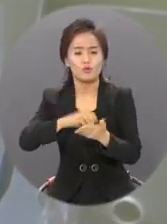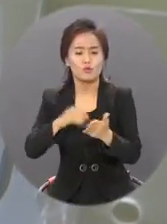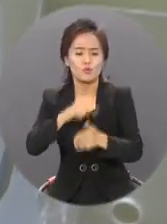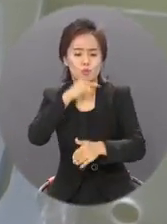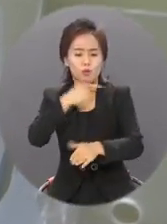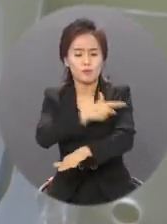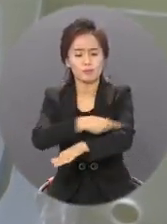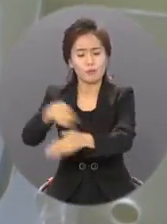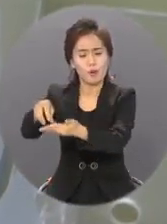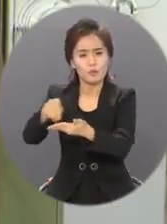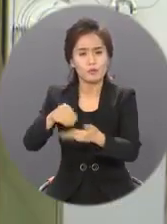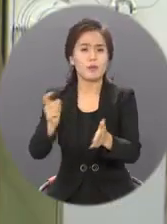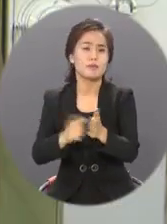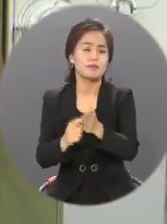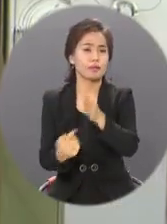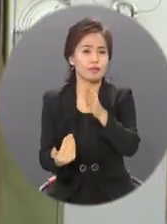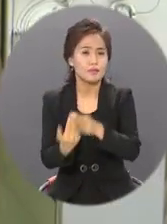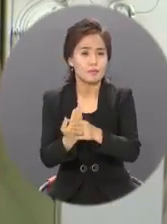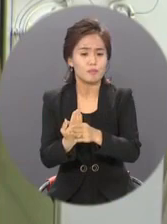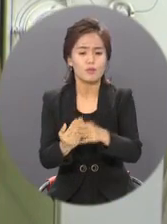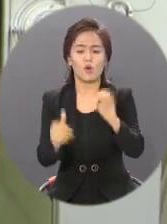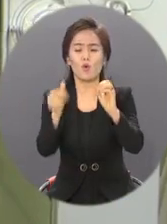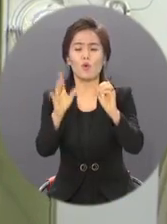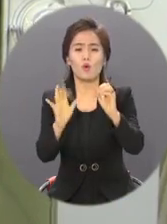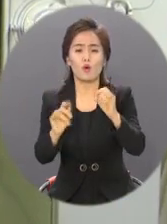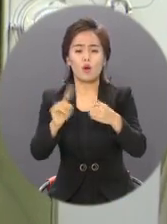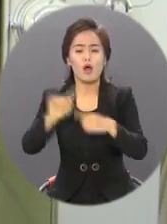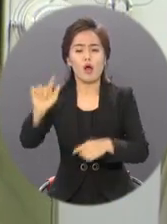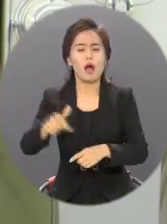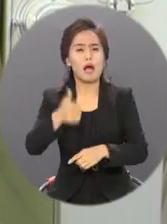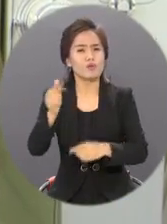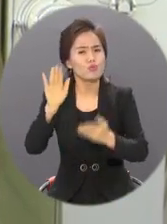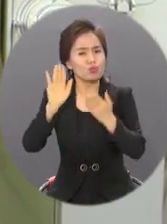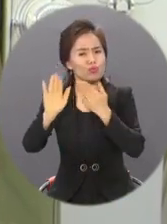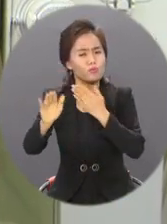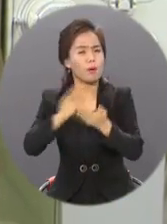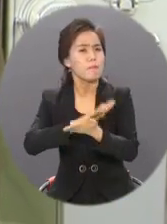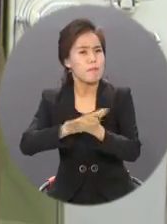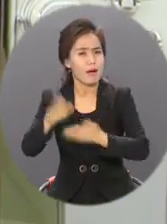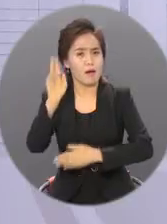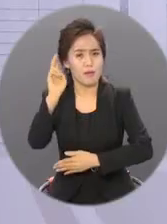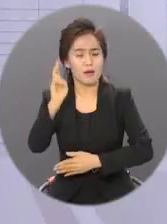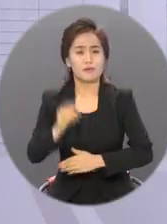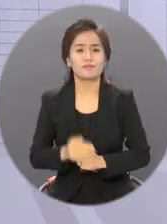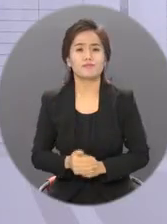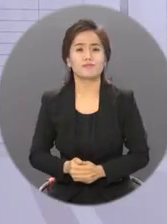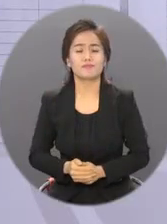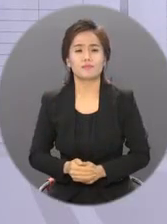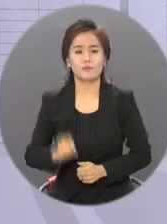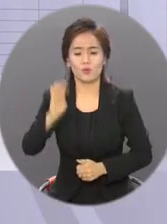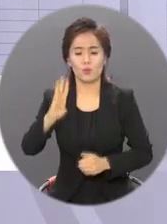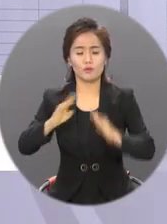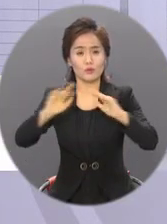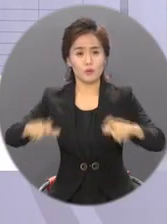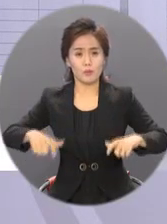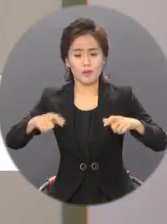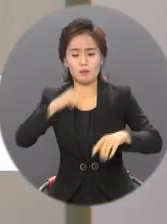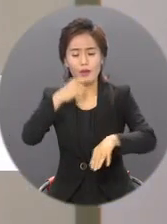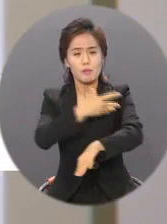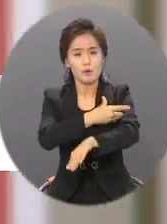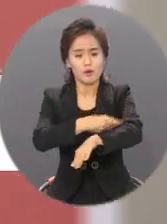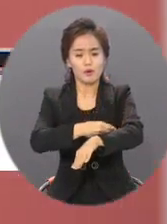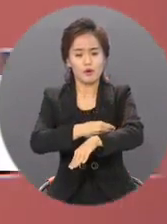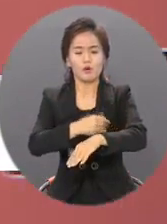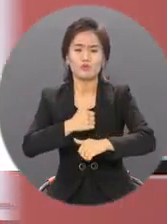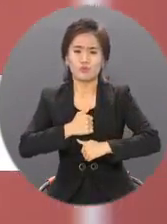비상이 걸렸습니다 특히 o 형 혈액은 하루를 겨우 넘길 정도만 남았습니다 광주 전남은 혈액 보유량이